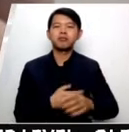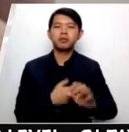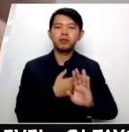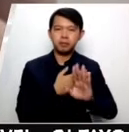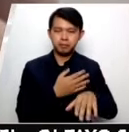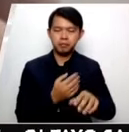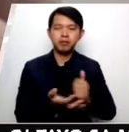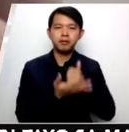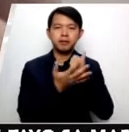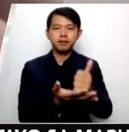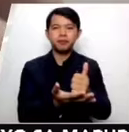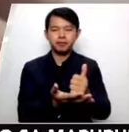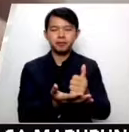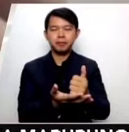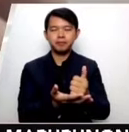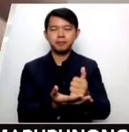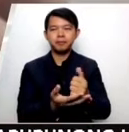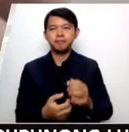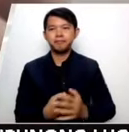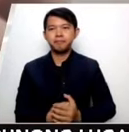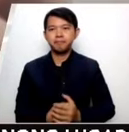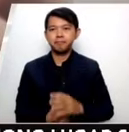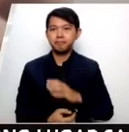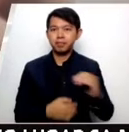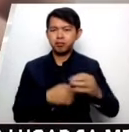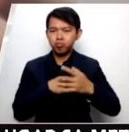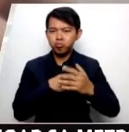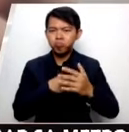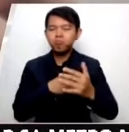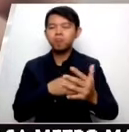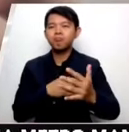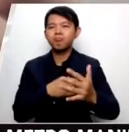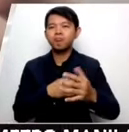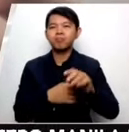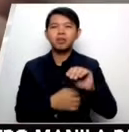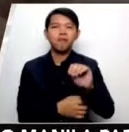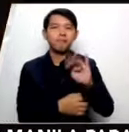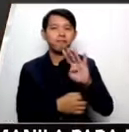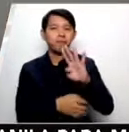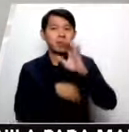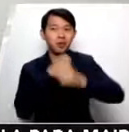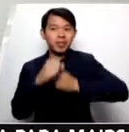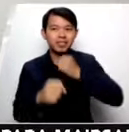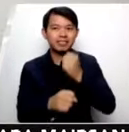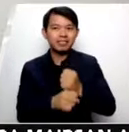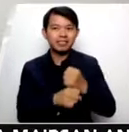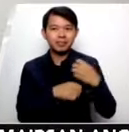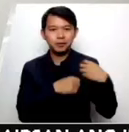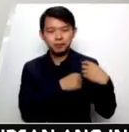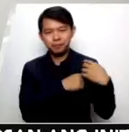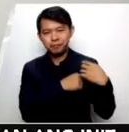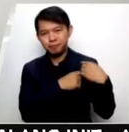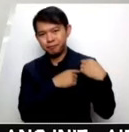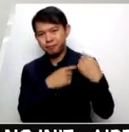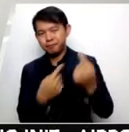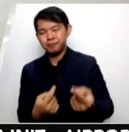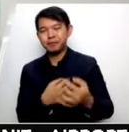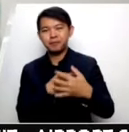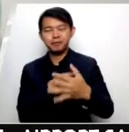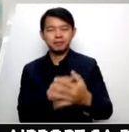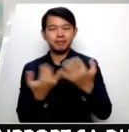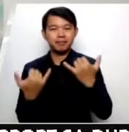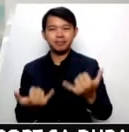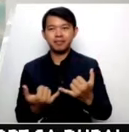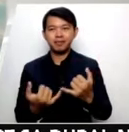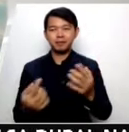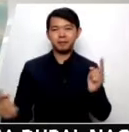suklian at makalipas nga ang La na taon nagtagpo ulit ang kanilang